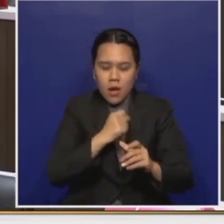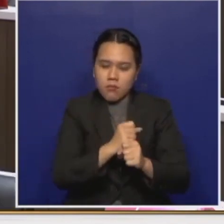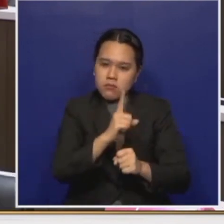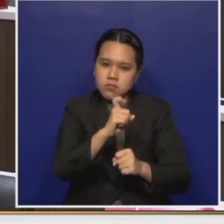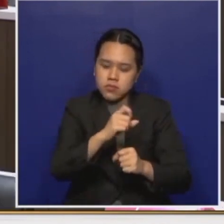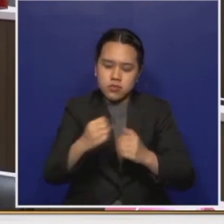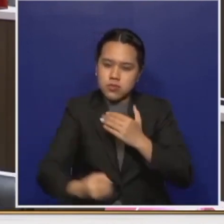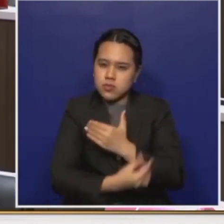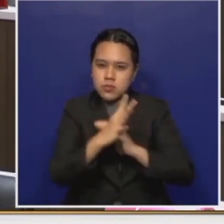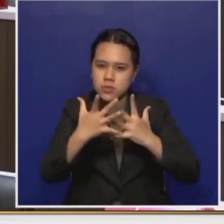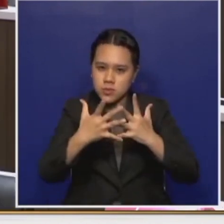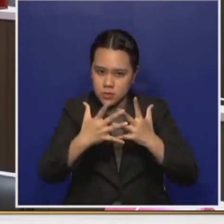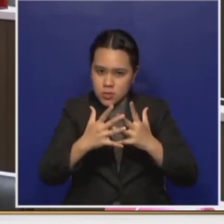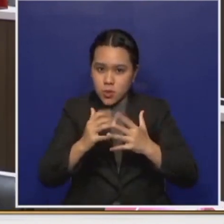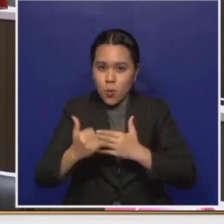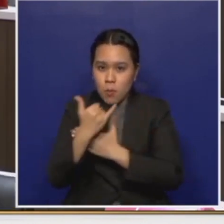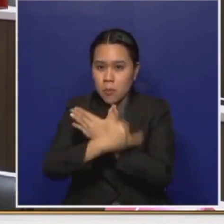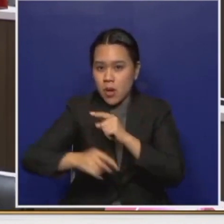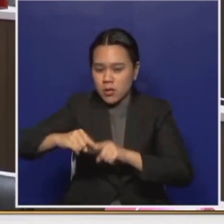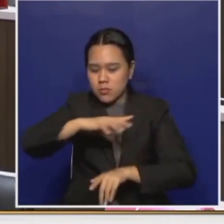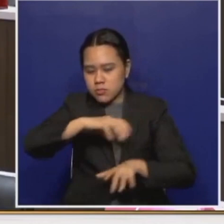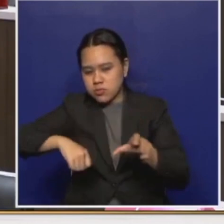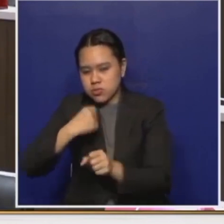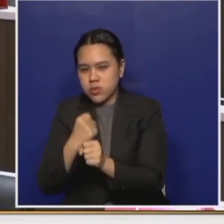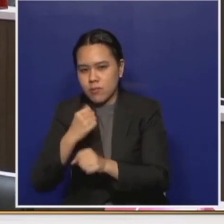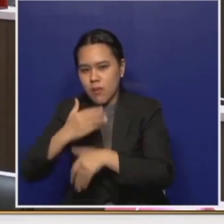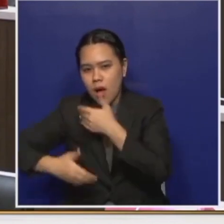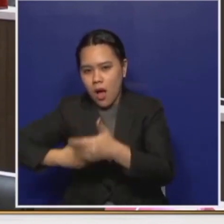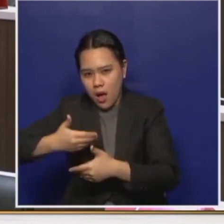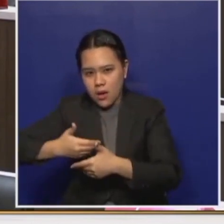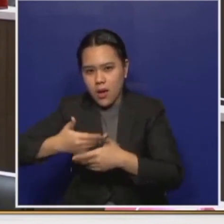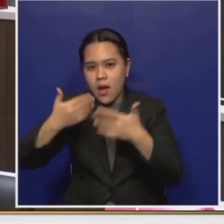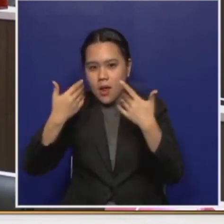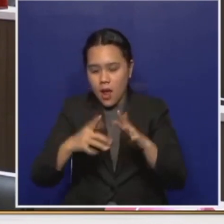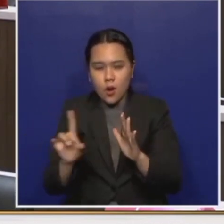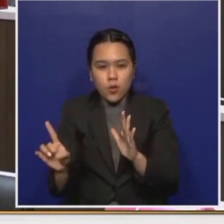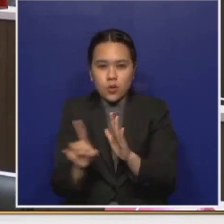แล้วก็ส่สุดท้ายนะครับ ที่ผมไดนำเรียน ก็คือเรื่องความชอมนต่างต่ประเทศ